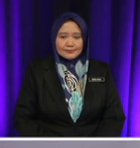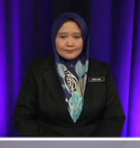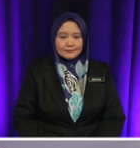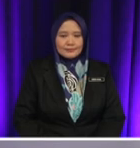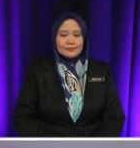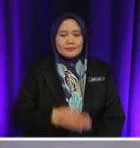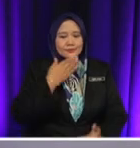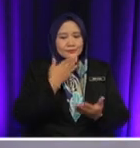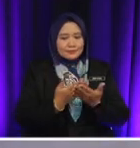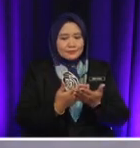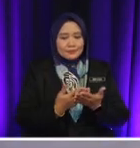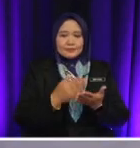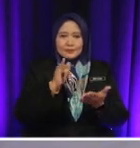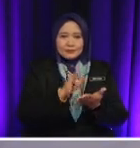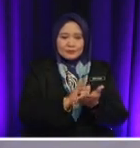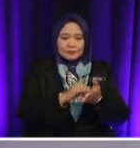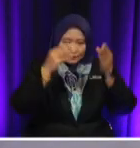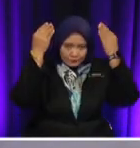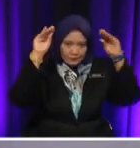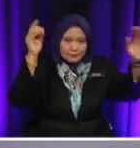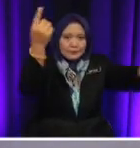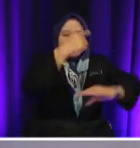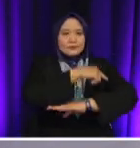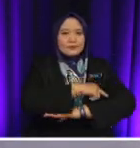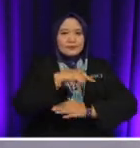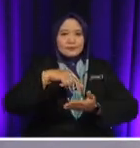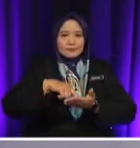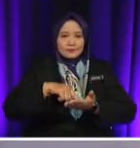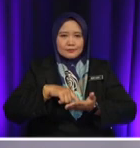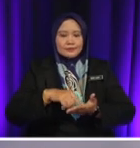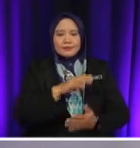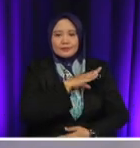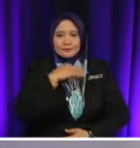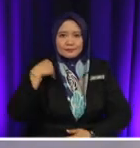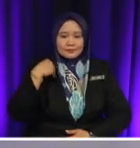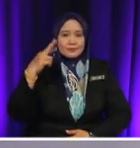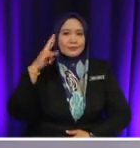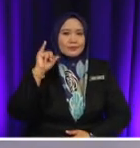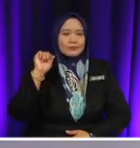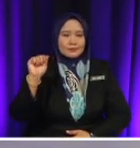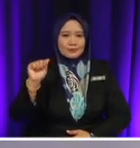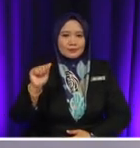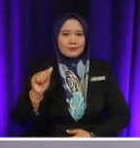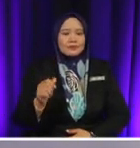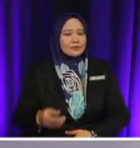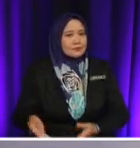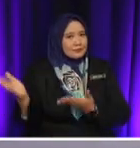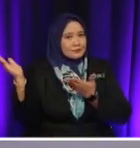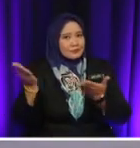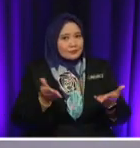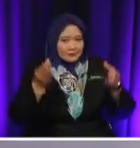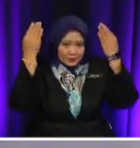baik itulah dia kita D pun saksikan profil guru kita pada hari ini dengan itu in mengalu-alukan sekali lagi kedatangan Cikgu Ahmad